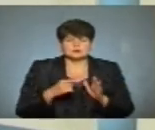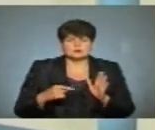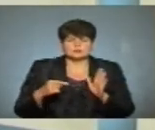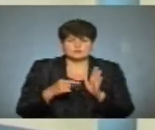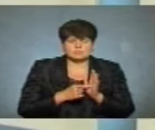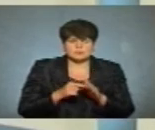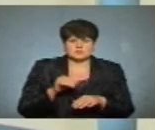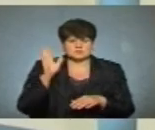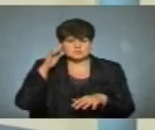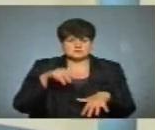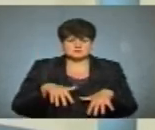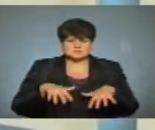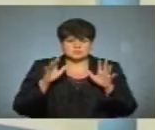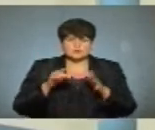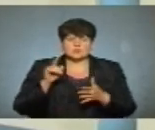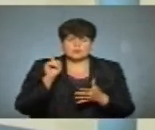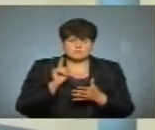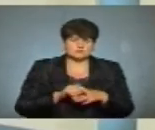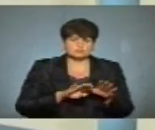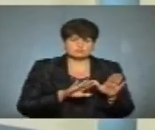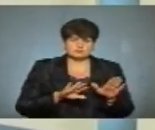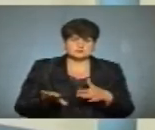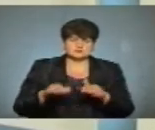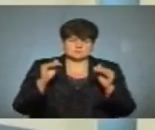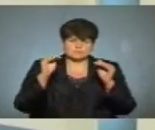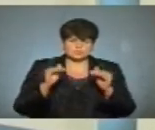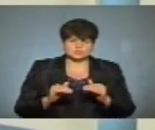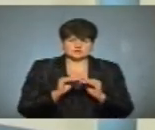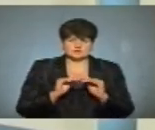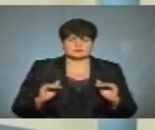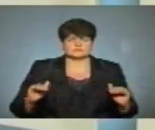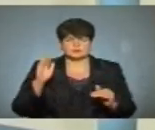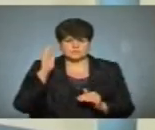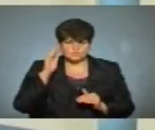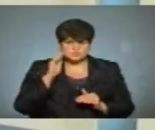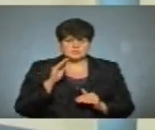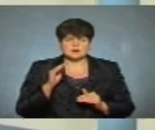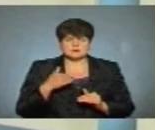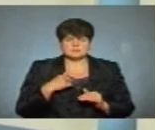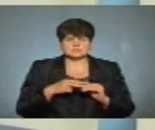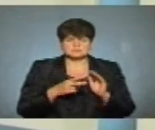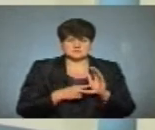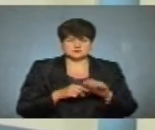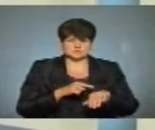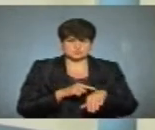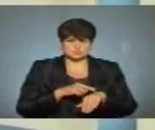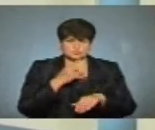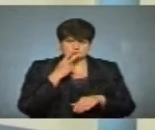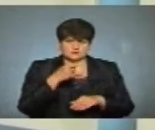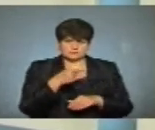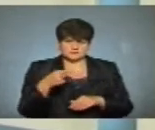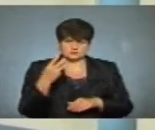під стихію. Обов'язково після пониження рівня води, а ми на 17-ту годину спостерігаємо мінус